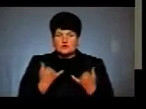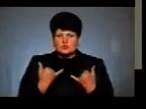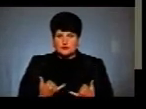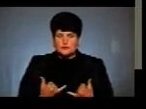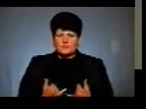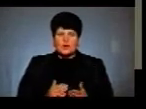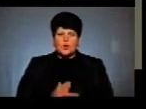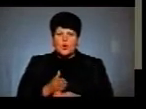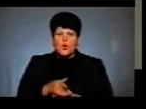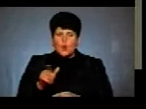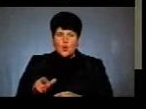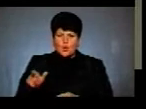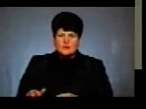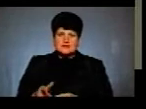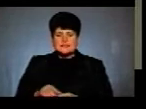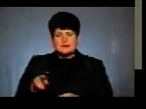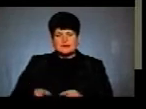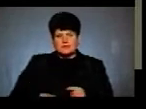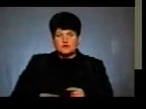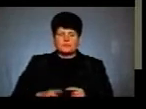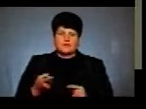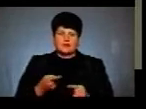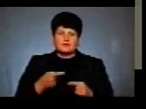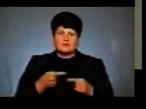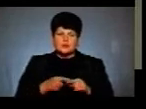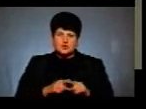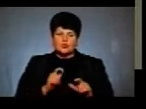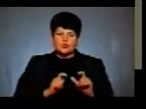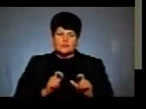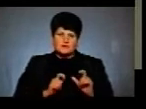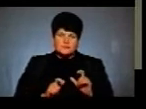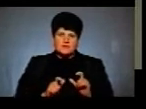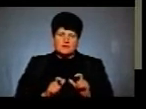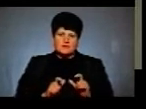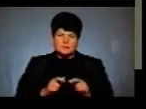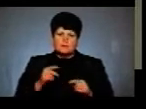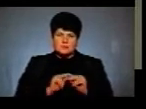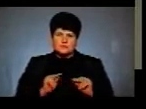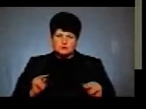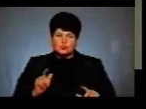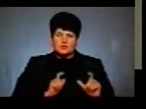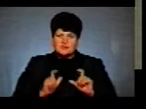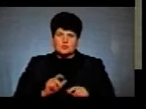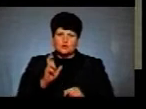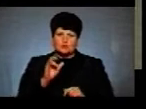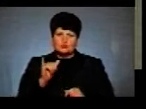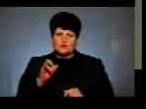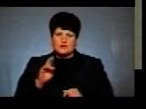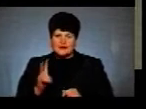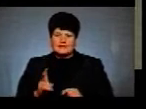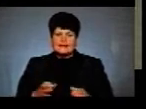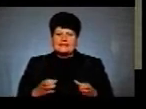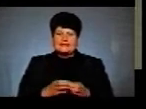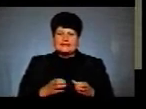ректор Тернопільського національного педагогічного університету імені Володимира Гнатюка, професор Богдан Буяк. Вітаю. Та декан факультету